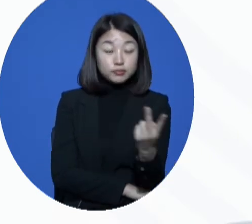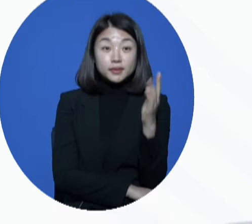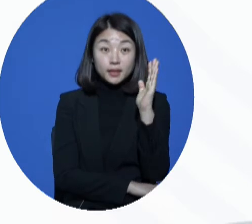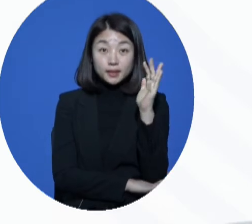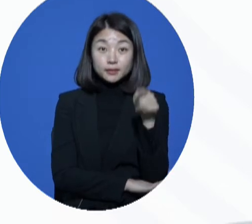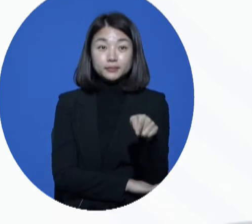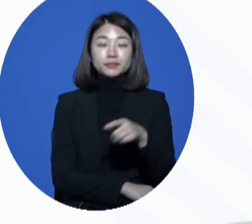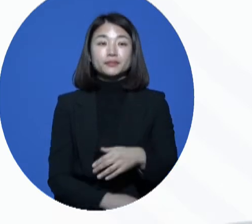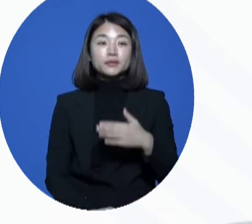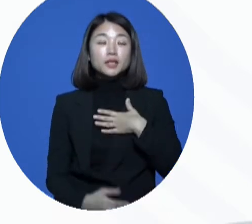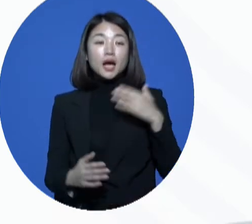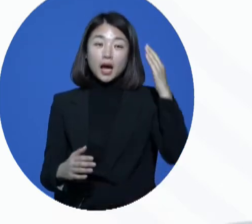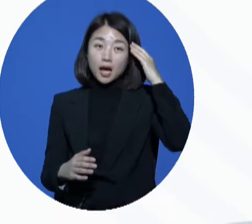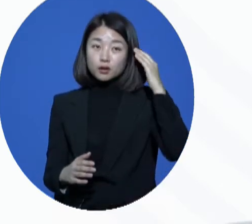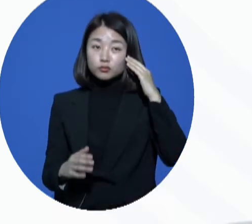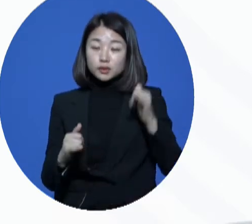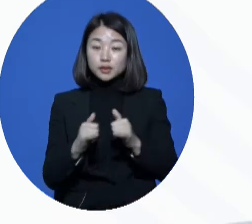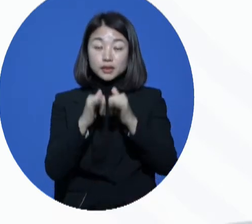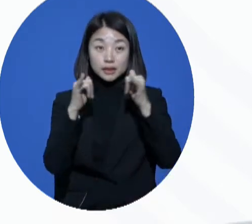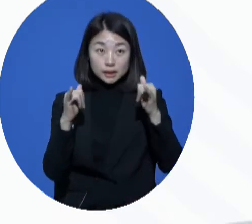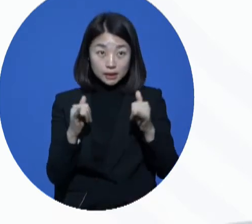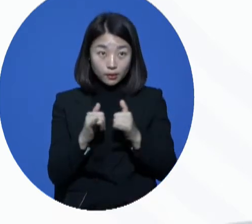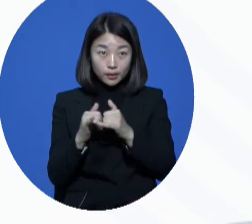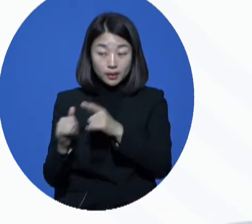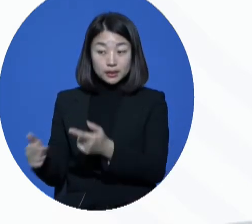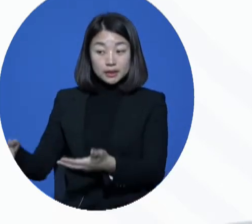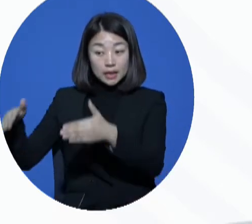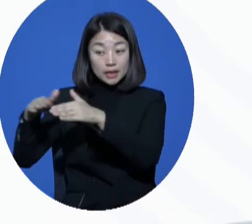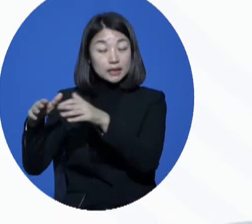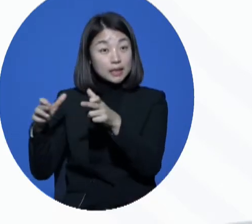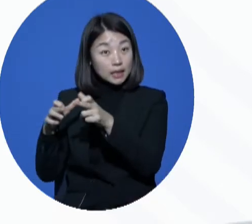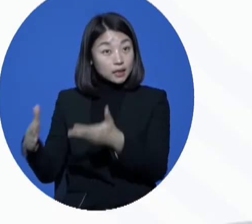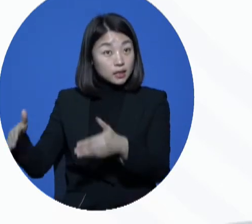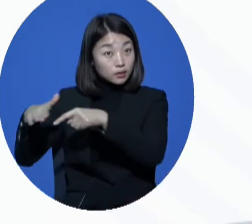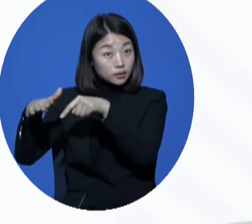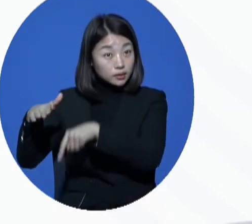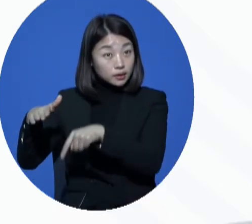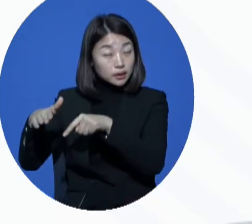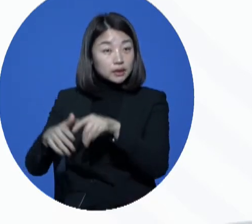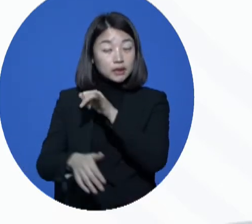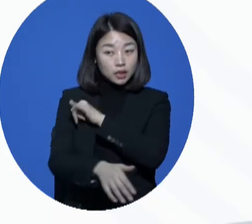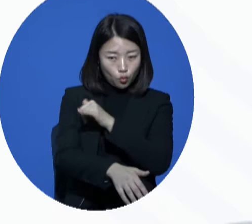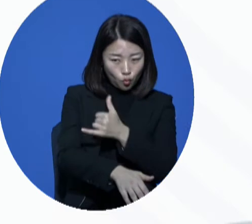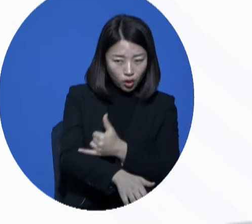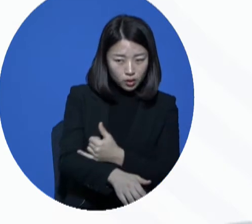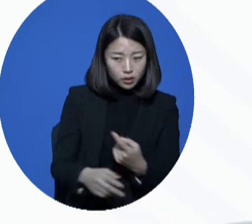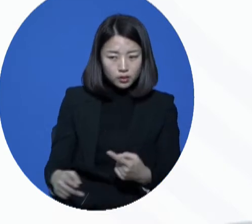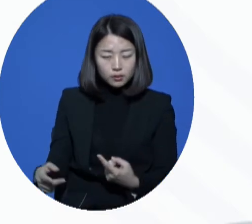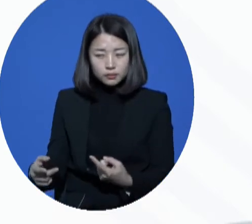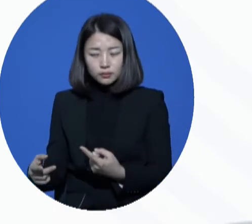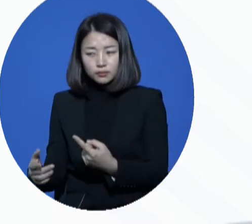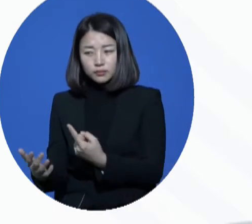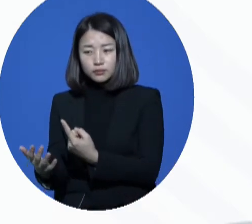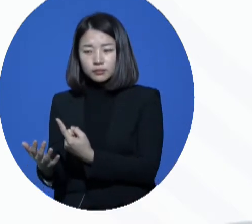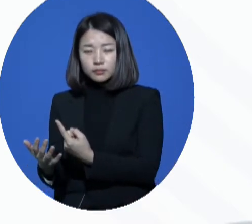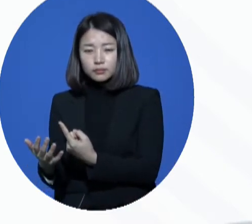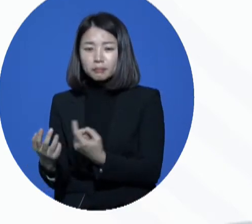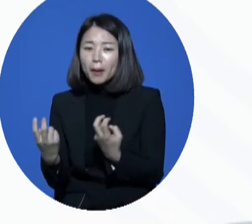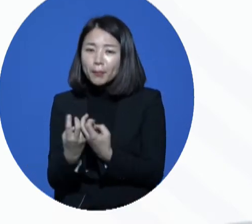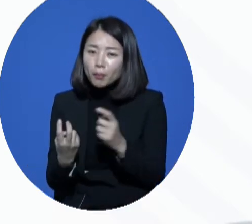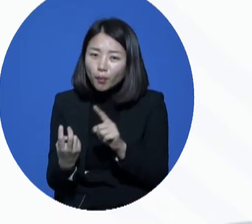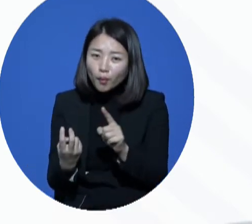텐데요. 저는 한국 사회에 싸우고 있는 진보적 장애인 운동과 그리고 인권 운동이 함께 연대해서 어떠한